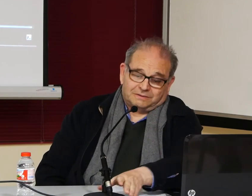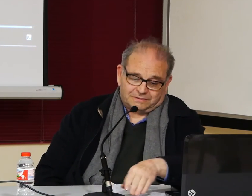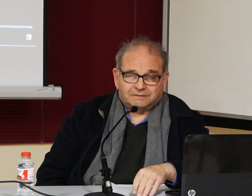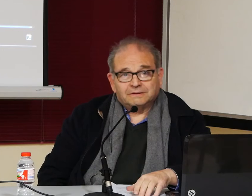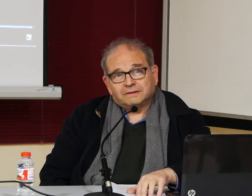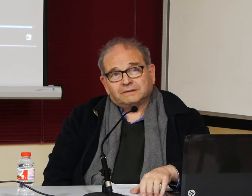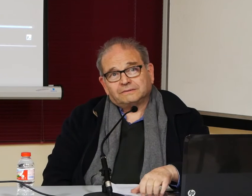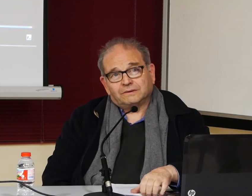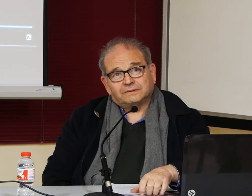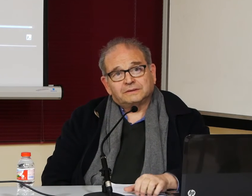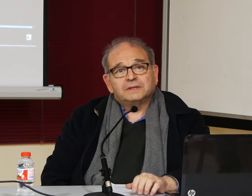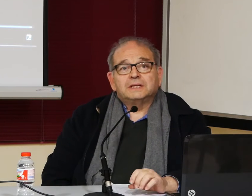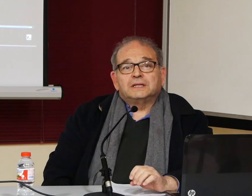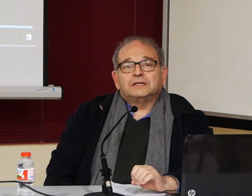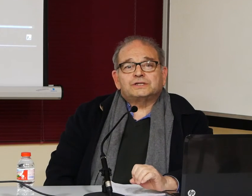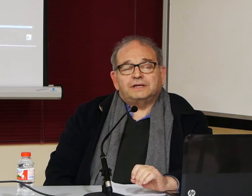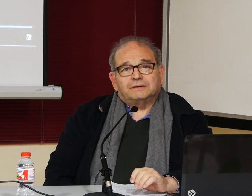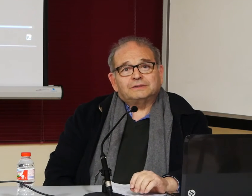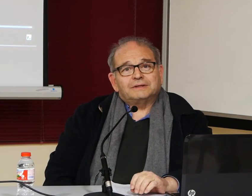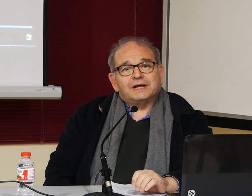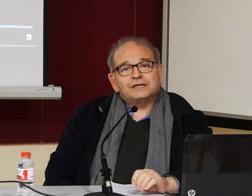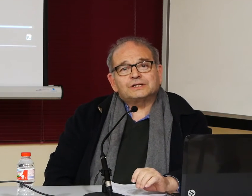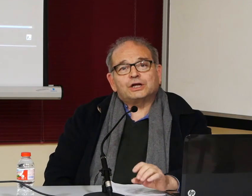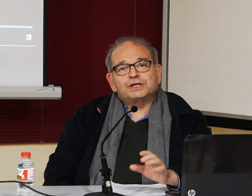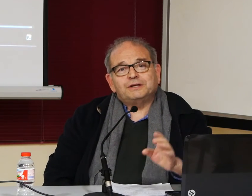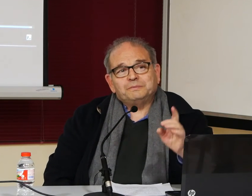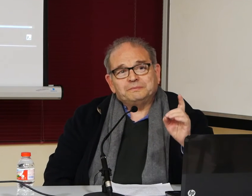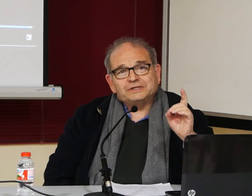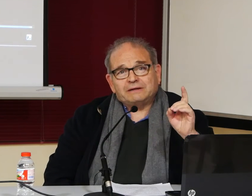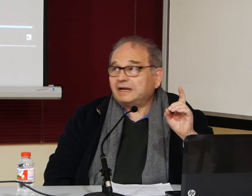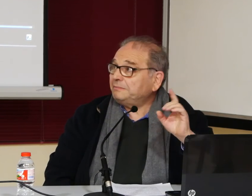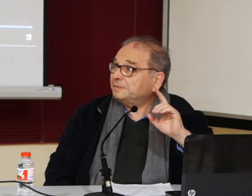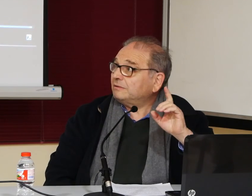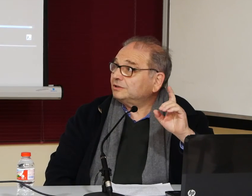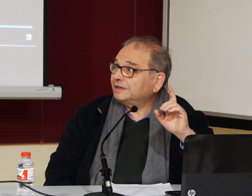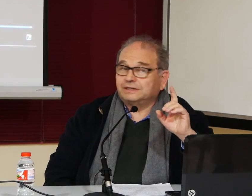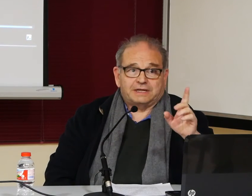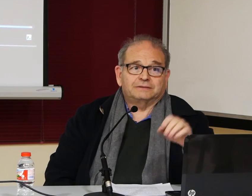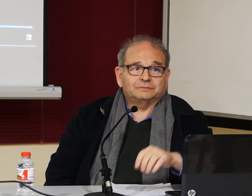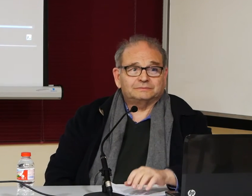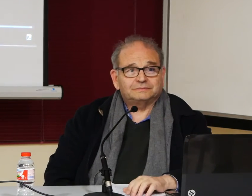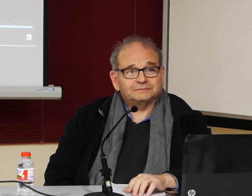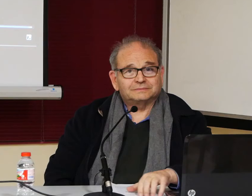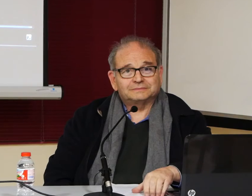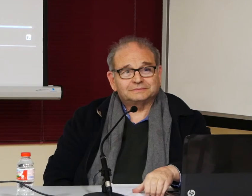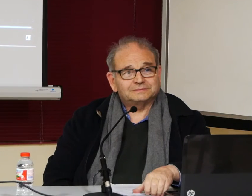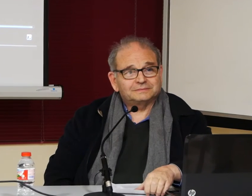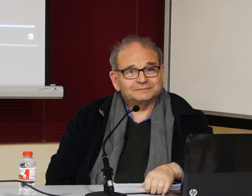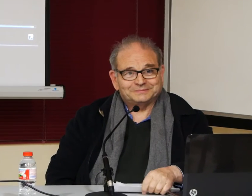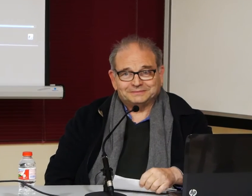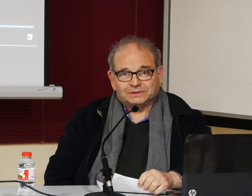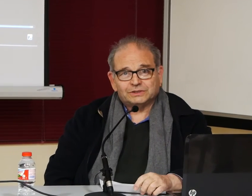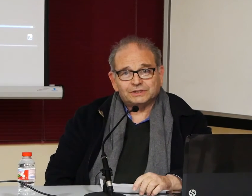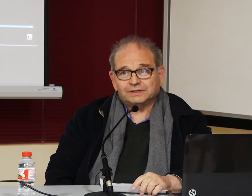és causa d'una cosa, és un tot. Sí. O sigui, pensava que hi ha més preguntes. Sí, hi ha més preguntes, vols